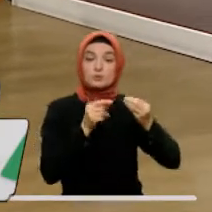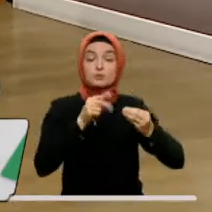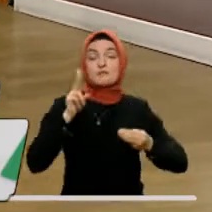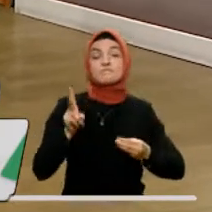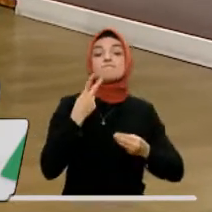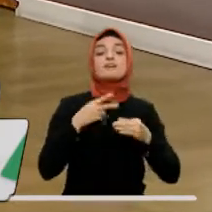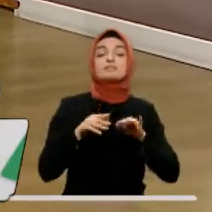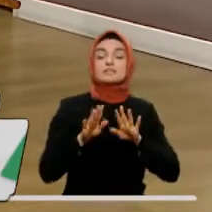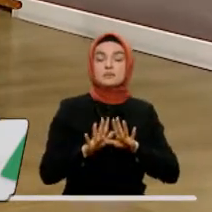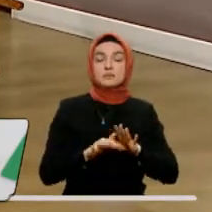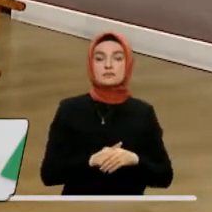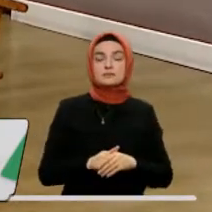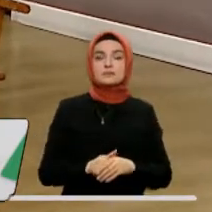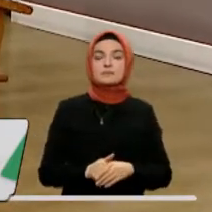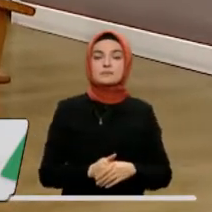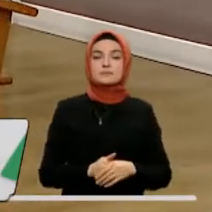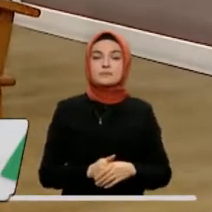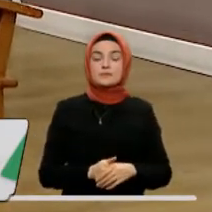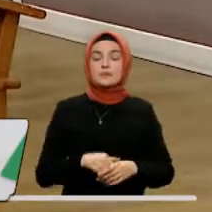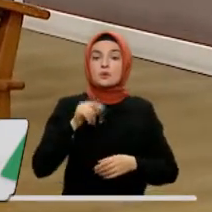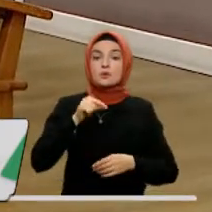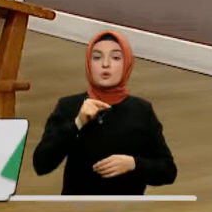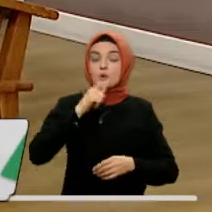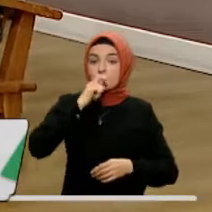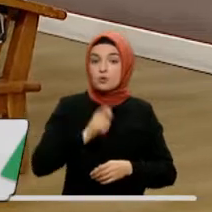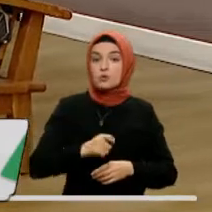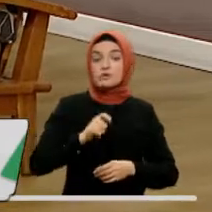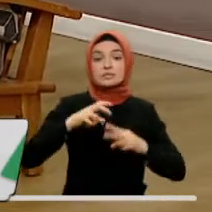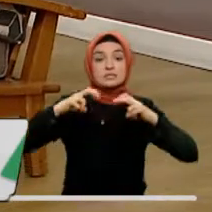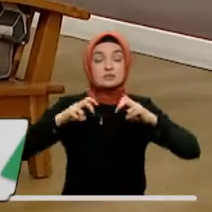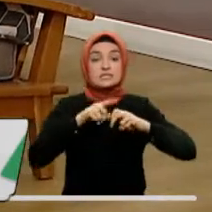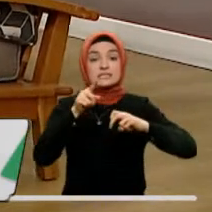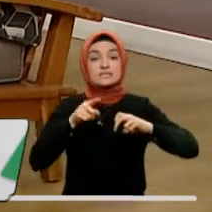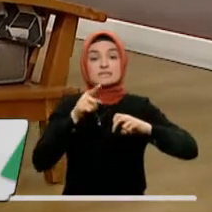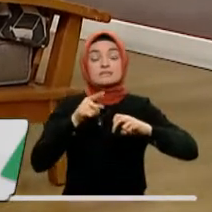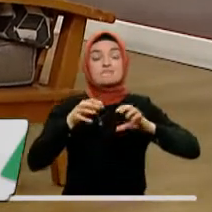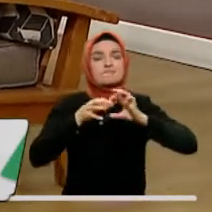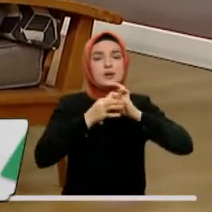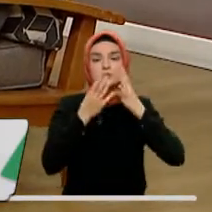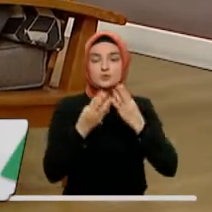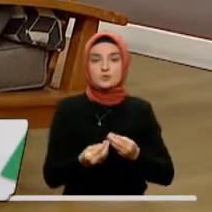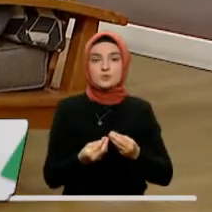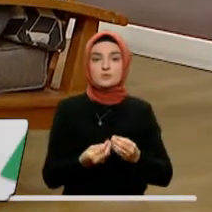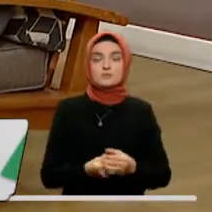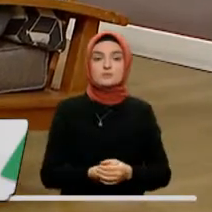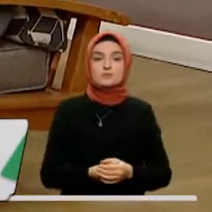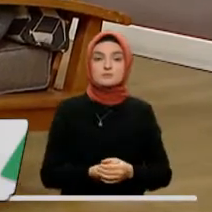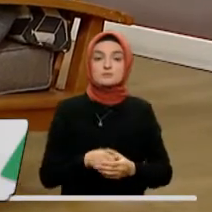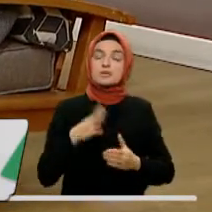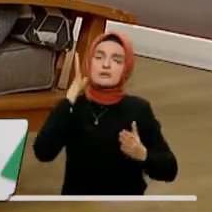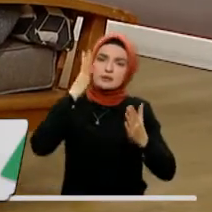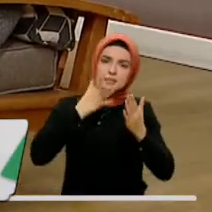basit değil. Değil. Çünkü orada söz vereceğiniz konu sizin bir bağımlılığınız. Ya da ibadet,